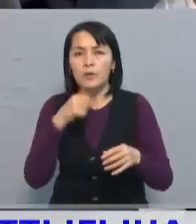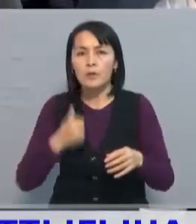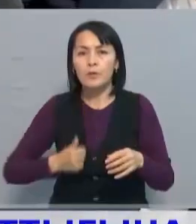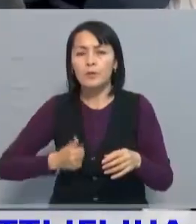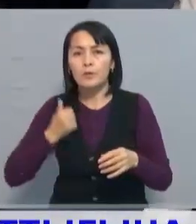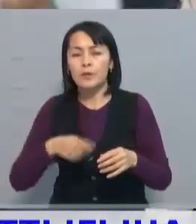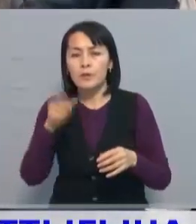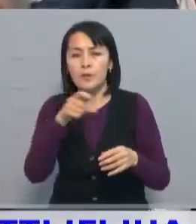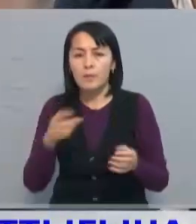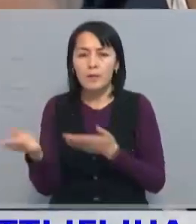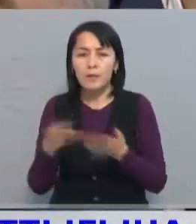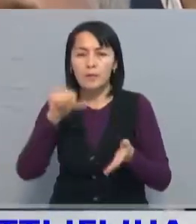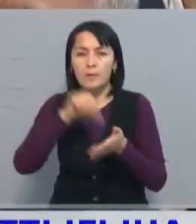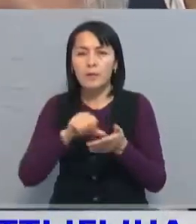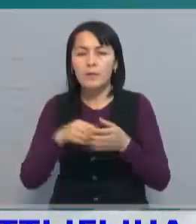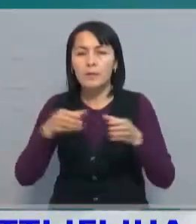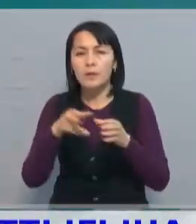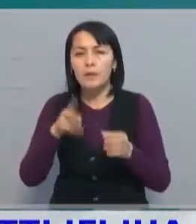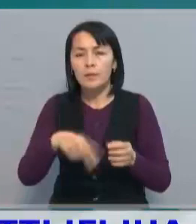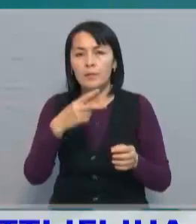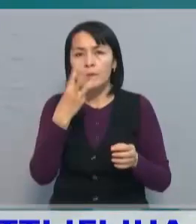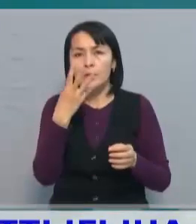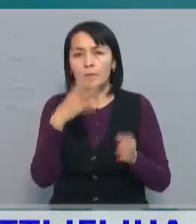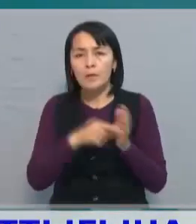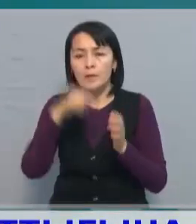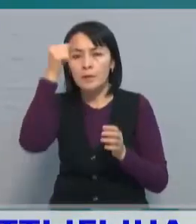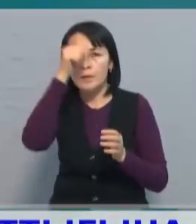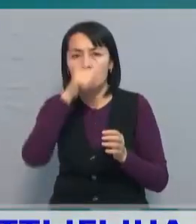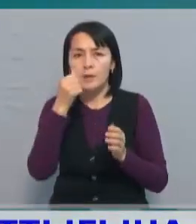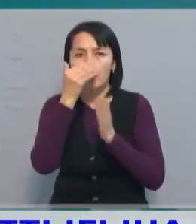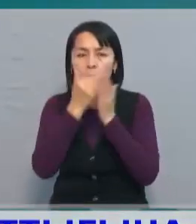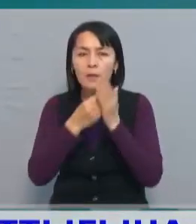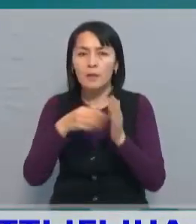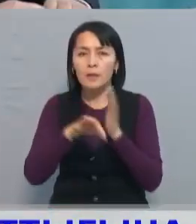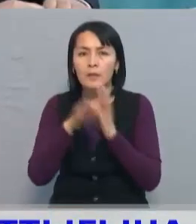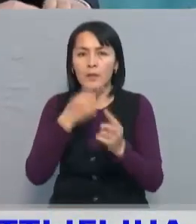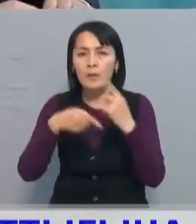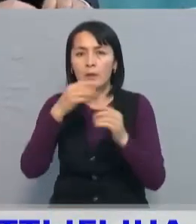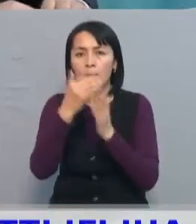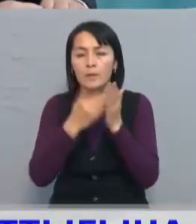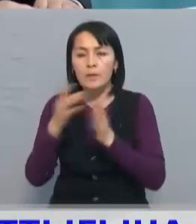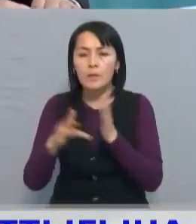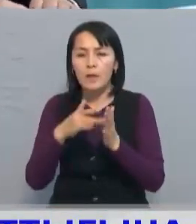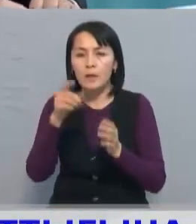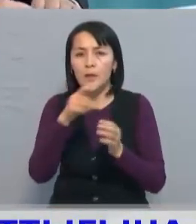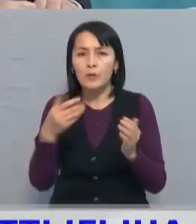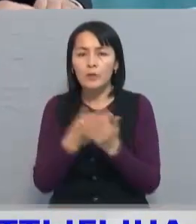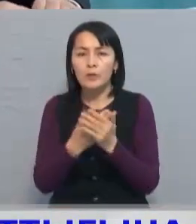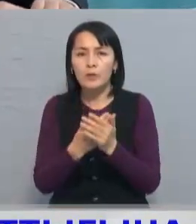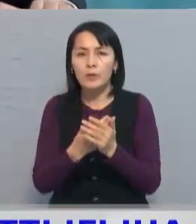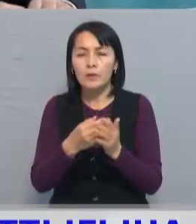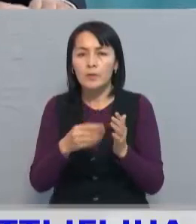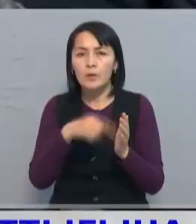жастар қанатының мүшелері қатысты. Партияның 2023-2027 жылдарға арналған сайлауалды бағдарламасы қала тұрғындарының ұсыныс тілектері